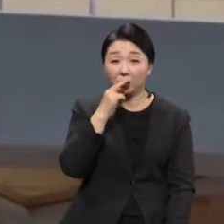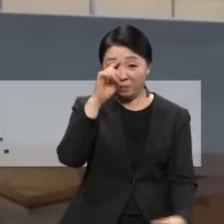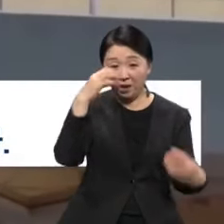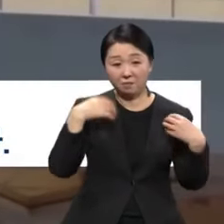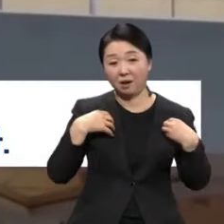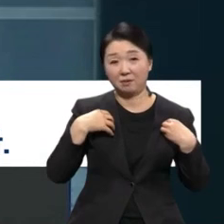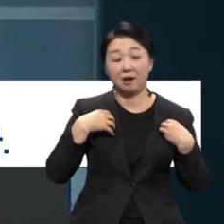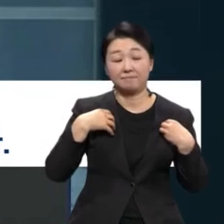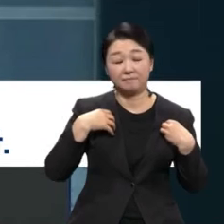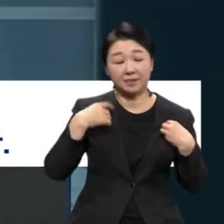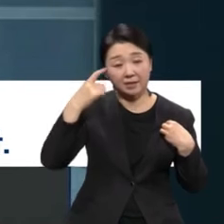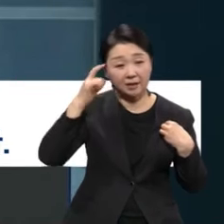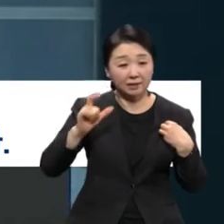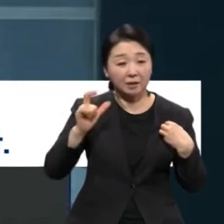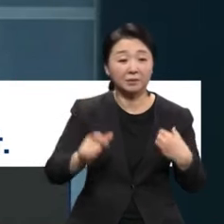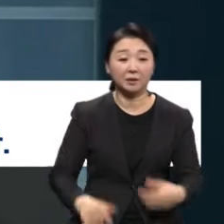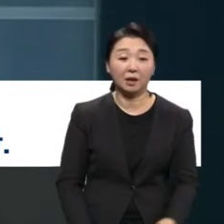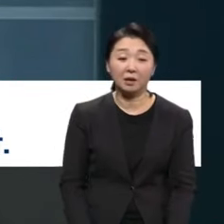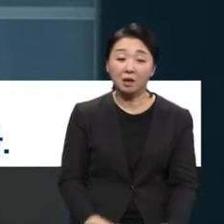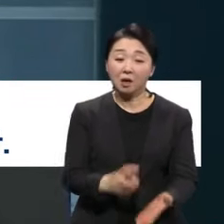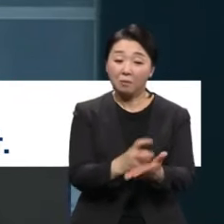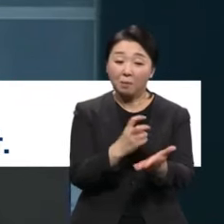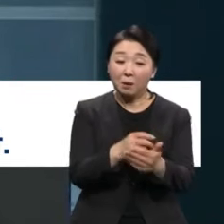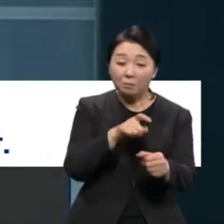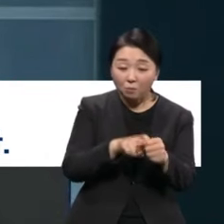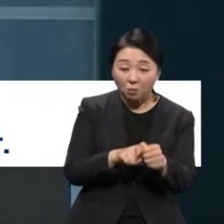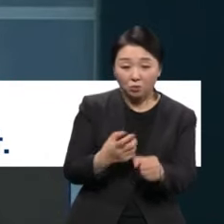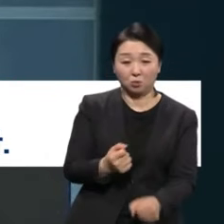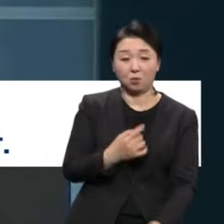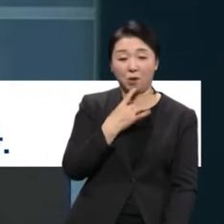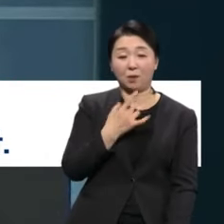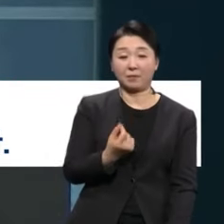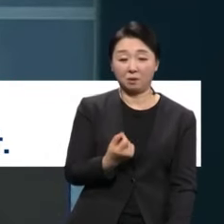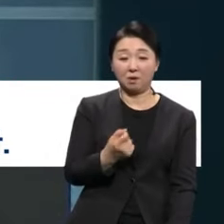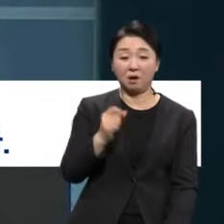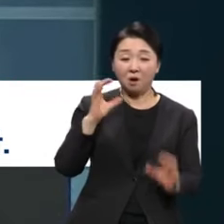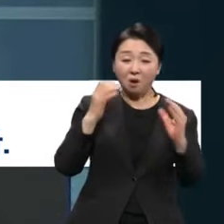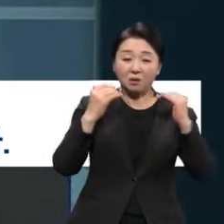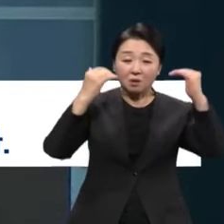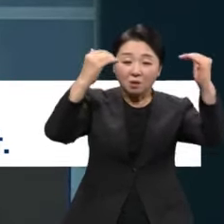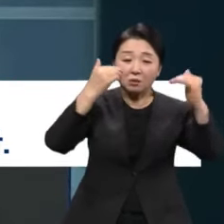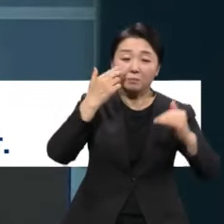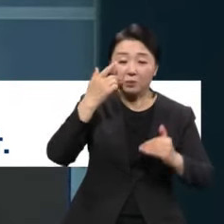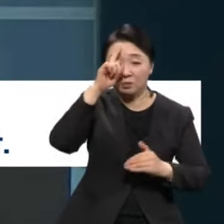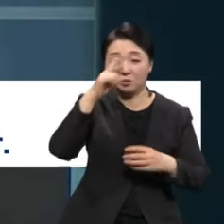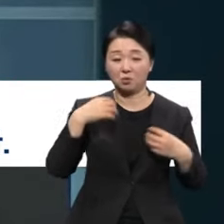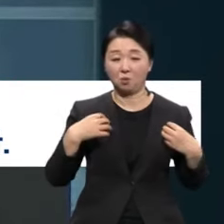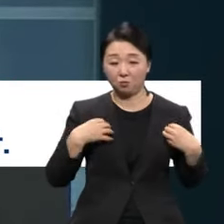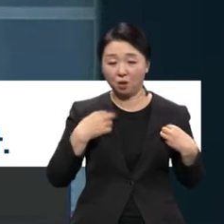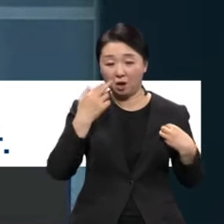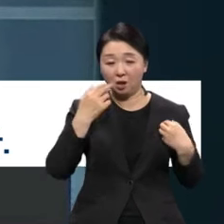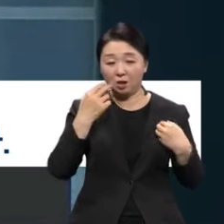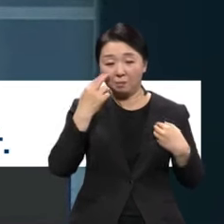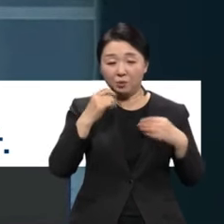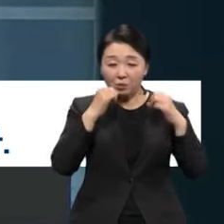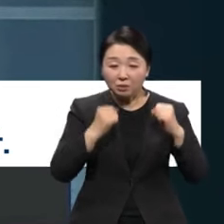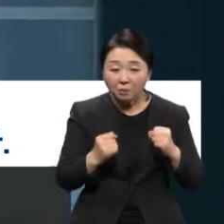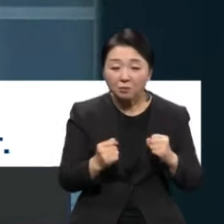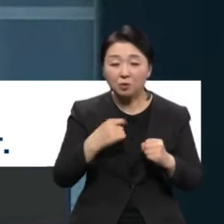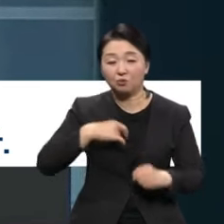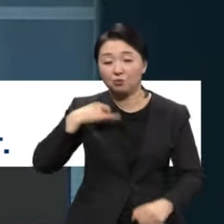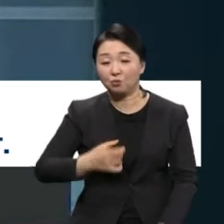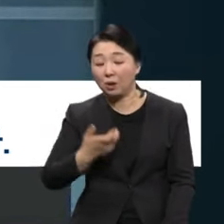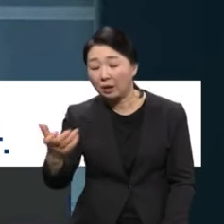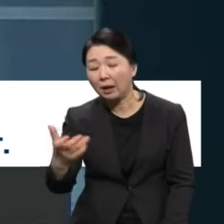ultimate object of the bill is about a question of ownership. Do we want the data from TikTok, children's data, adults'